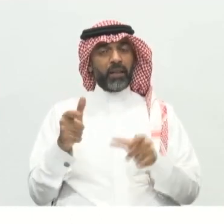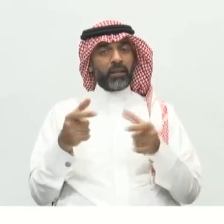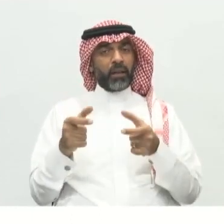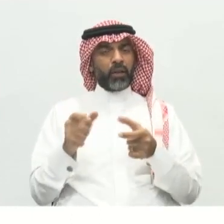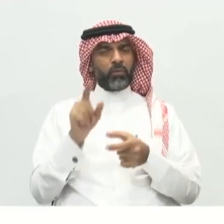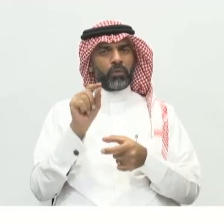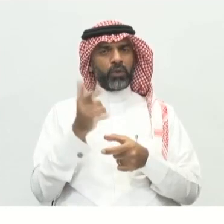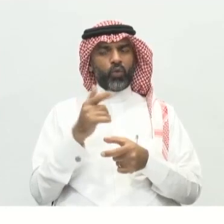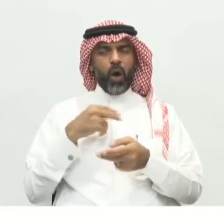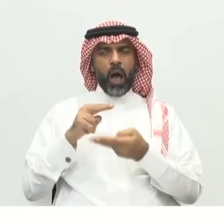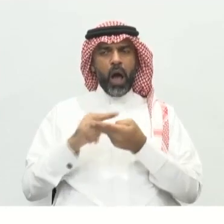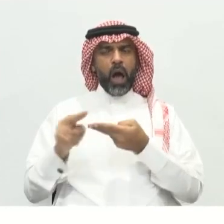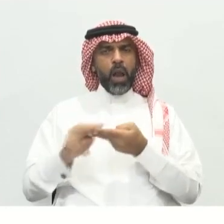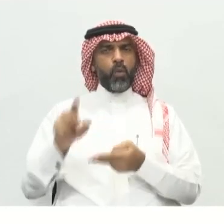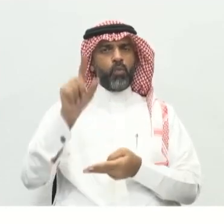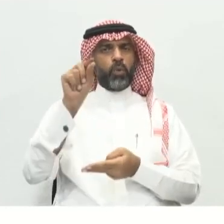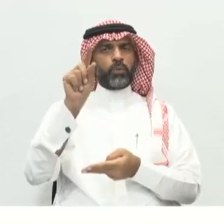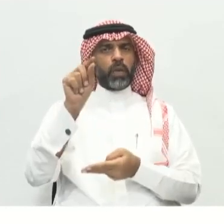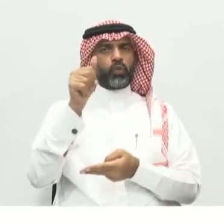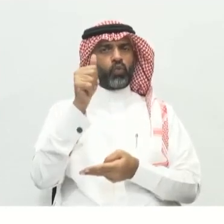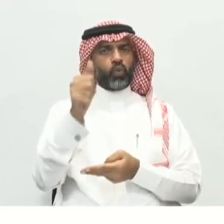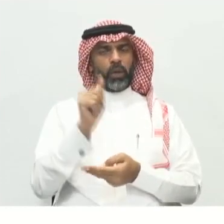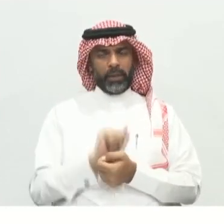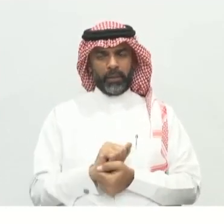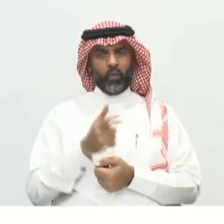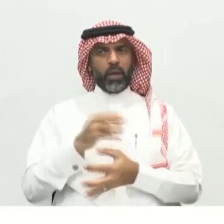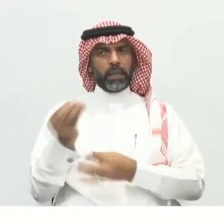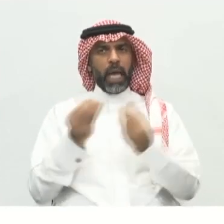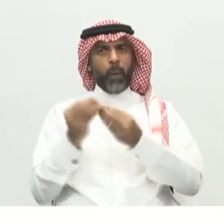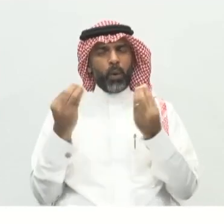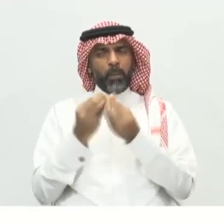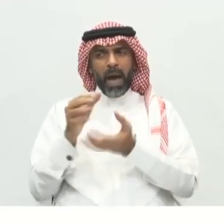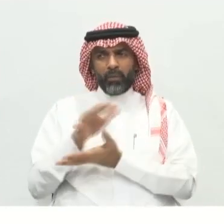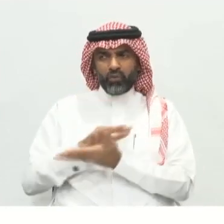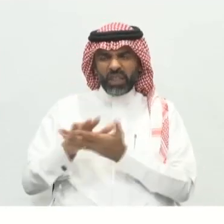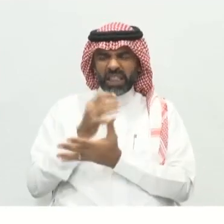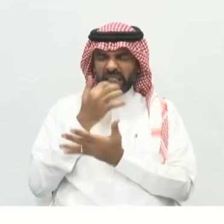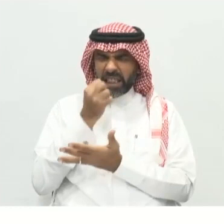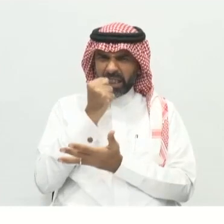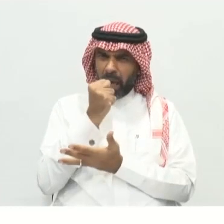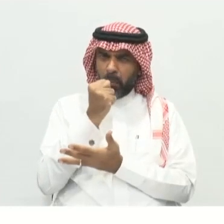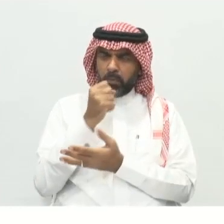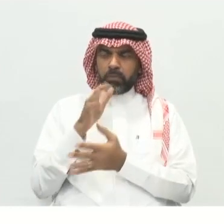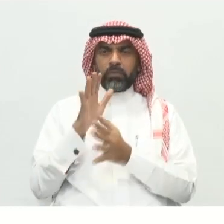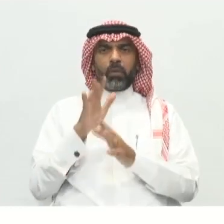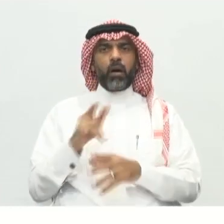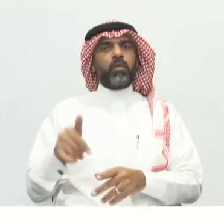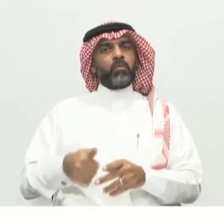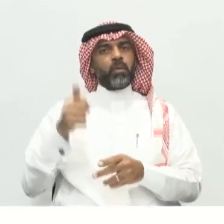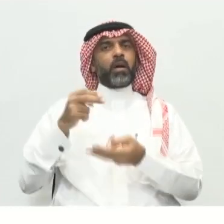توفر حلا مثاليا مضمونا ويمكنها التعامل مع المشكلات المعقده ذات القيود